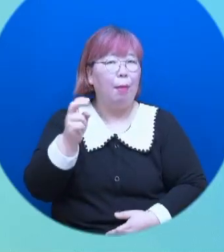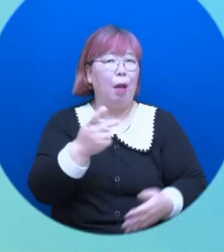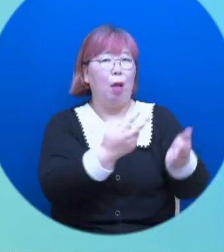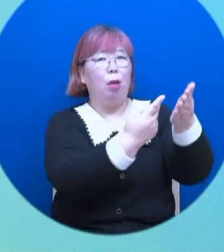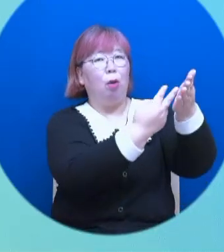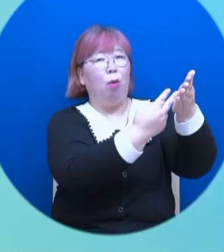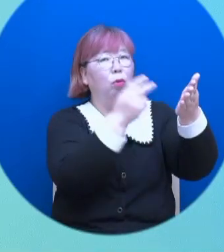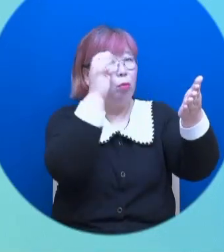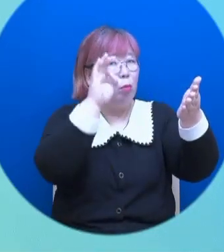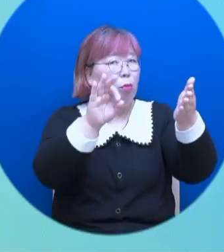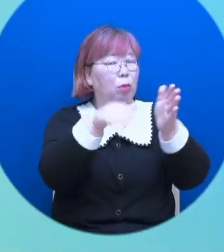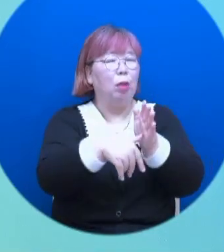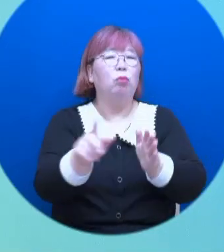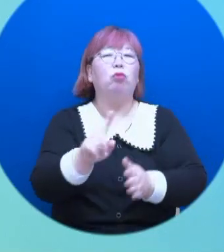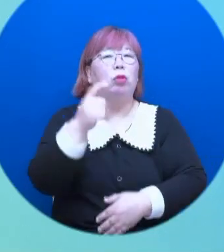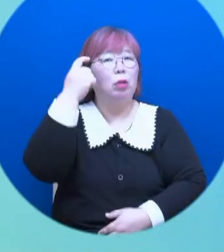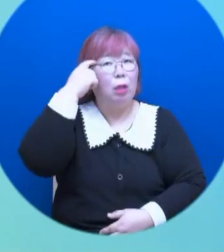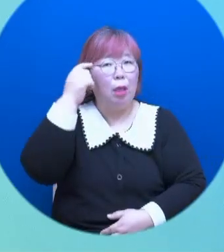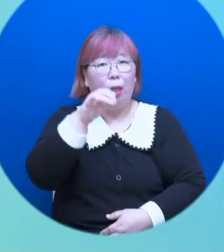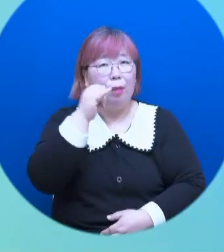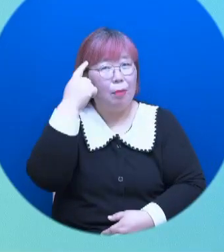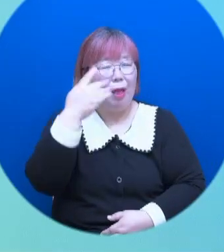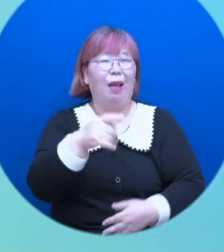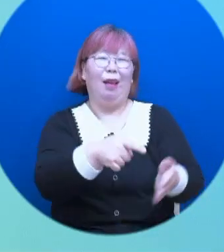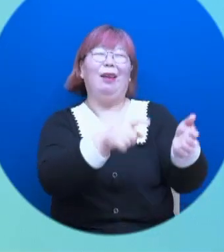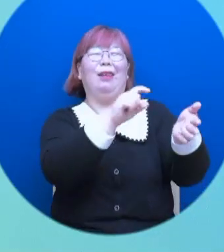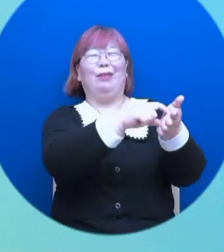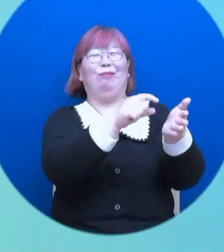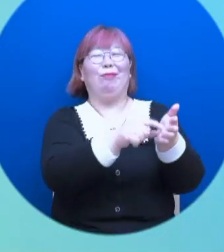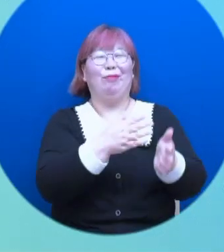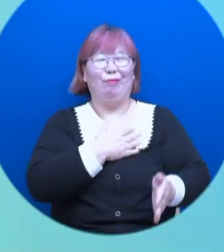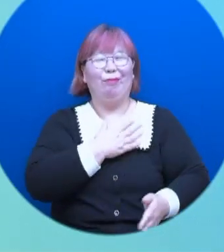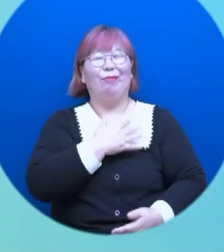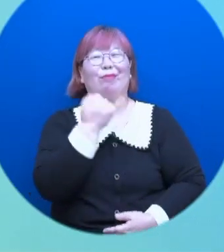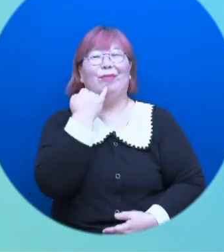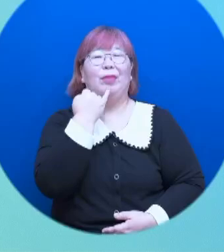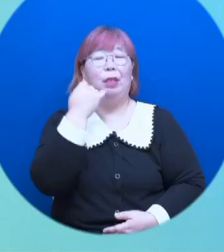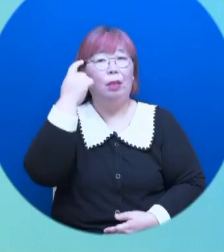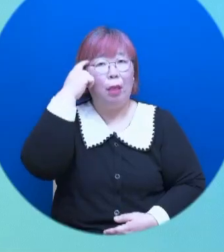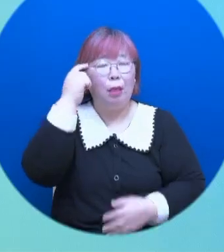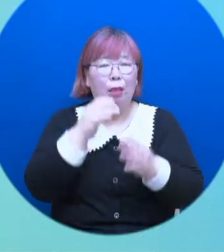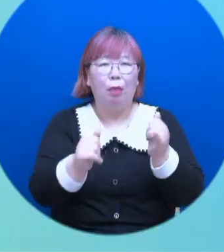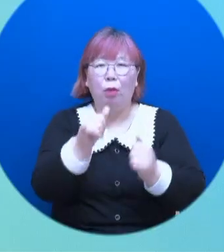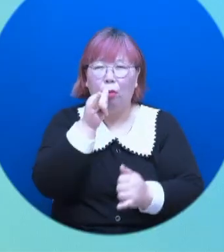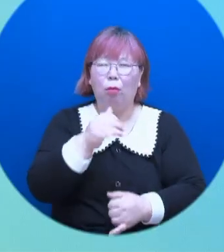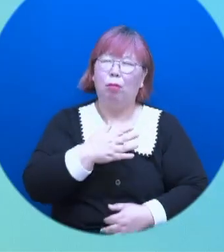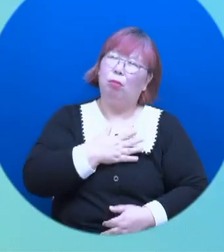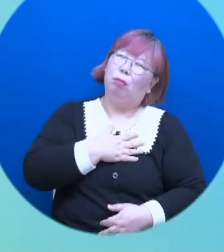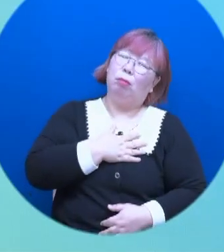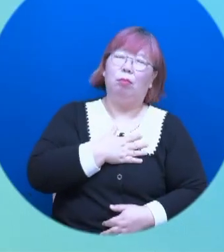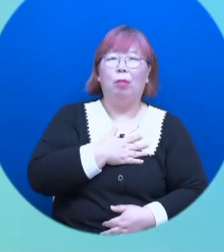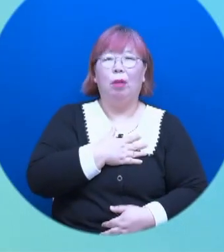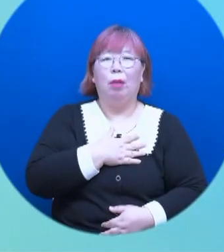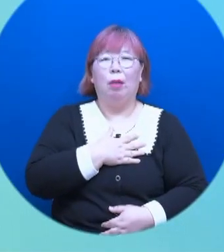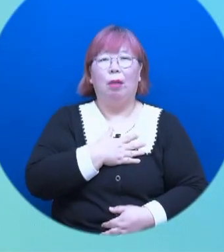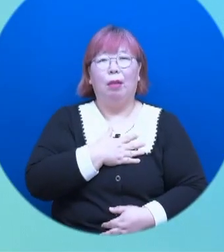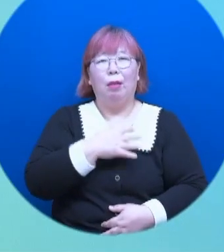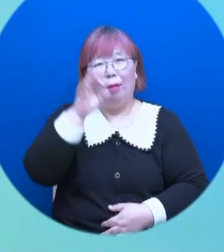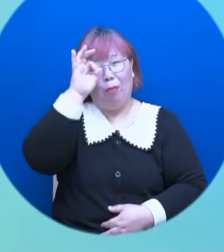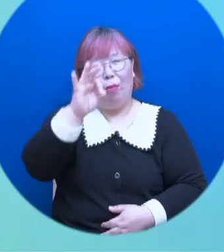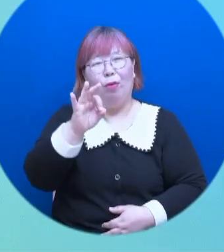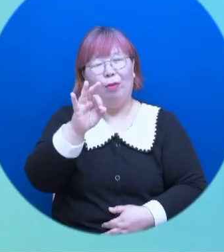무슨 생각이 드세요? 이 정도면 괜찮다, 이런 분도 있을 거고, 참 보기